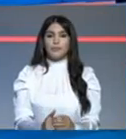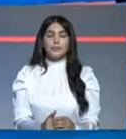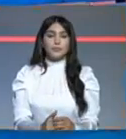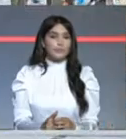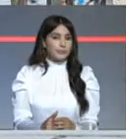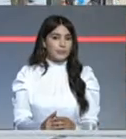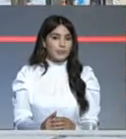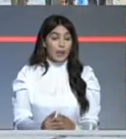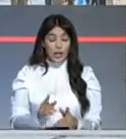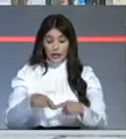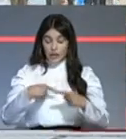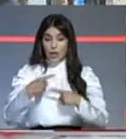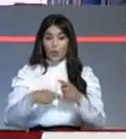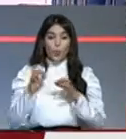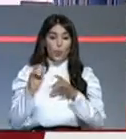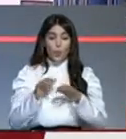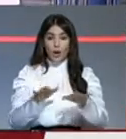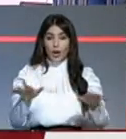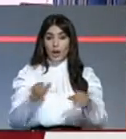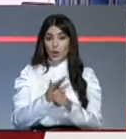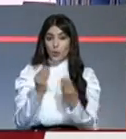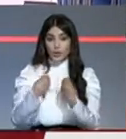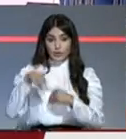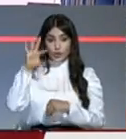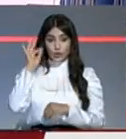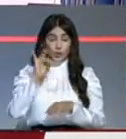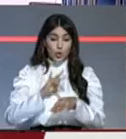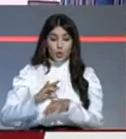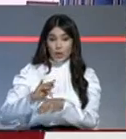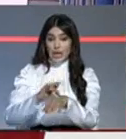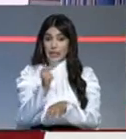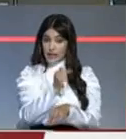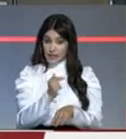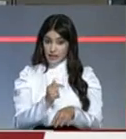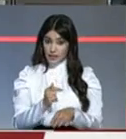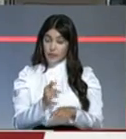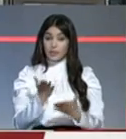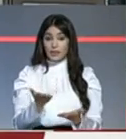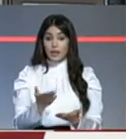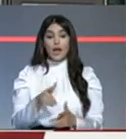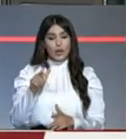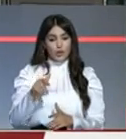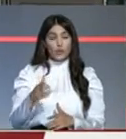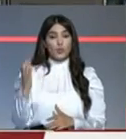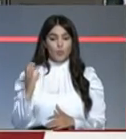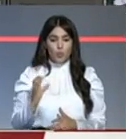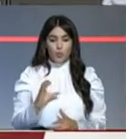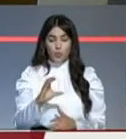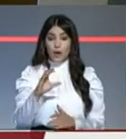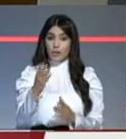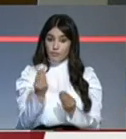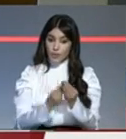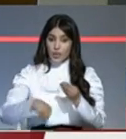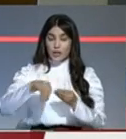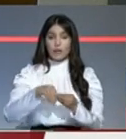اثر تواصل انتشال جائحه توفيت في البلاد و لمجابهه تداعياتها الاقتصاديه تم تعبئه موارد ماليه اضافيه